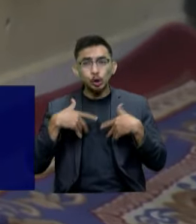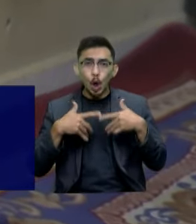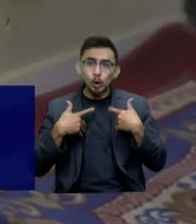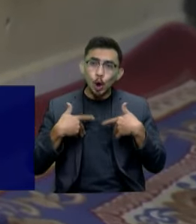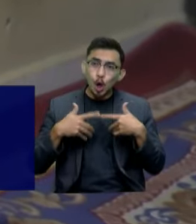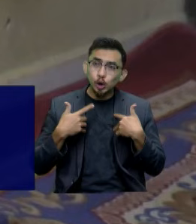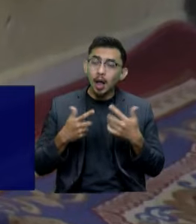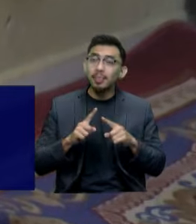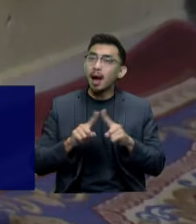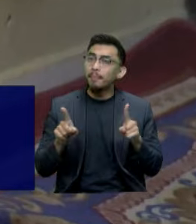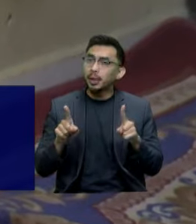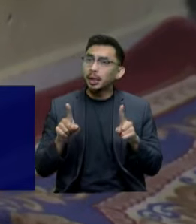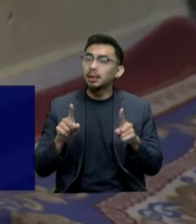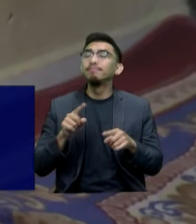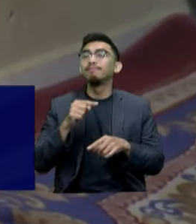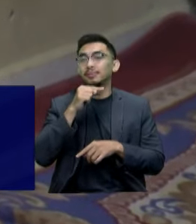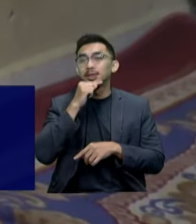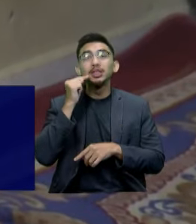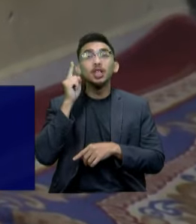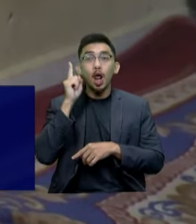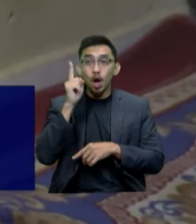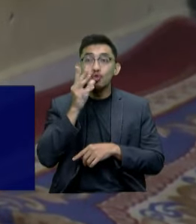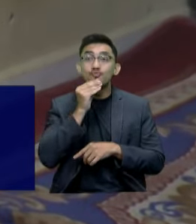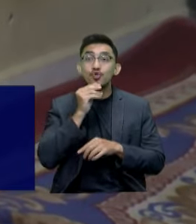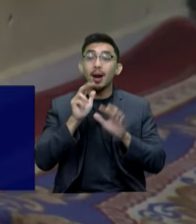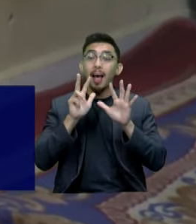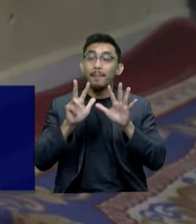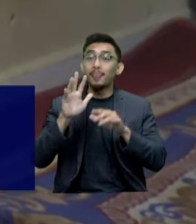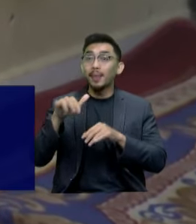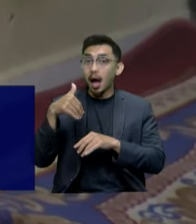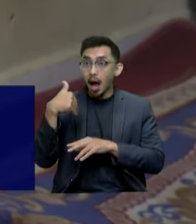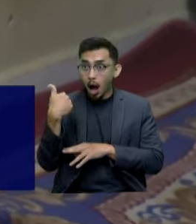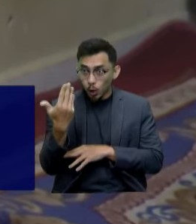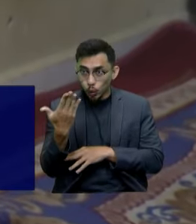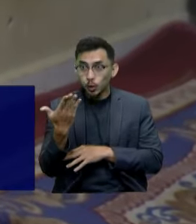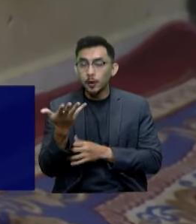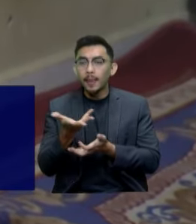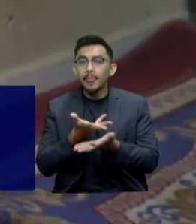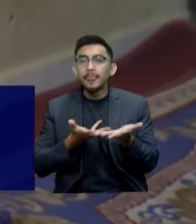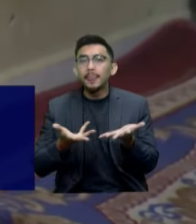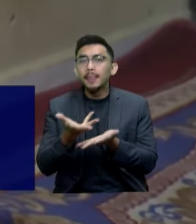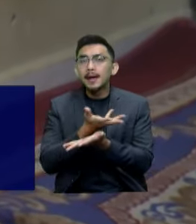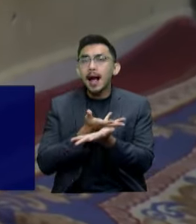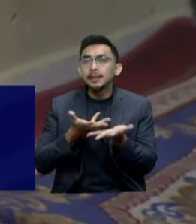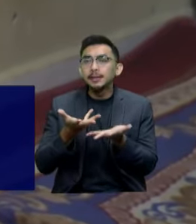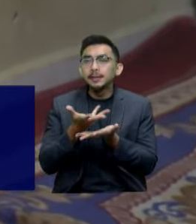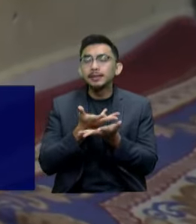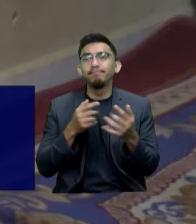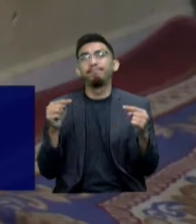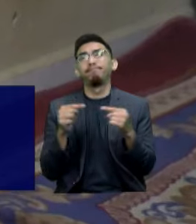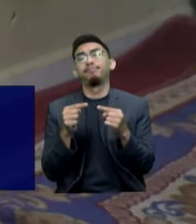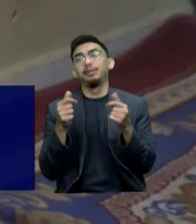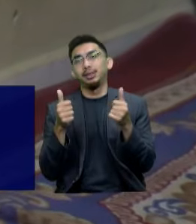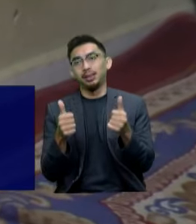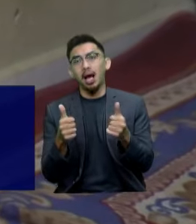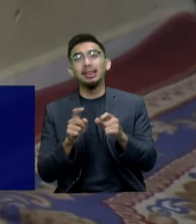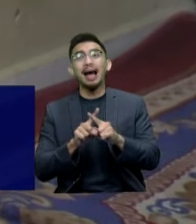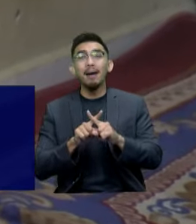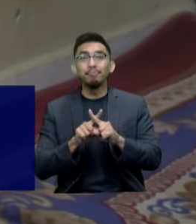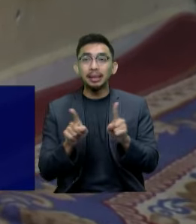bisa, lambat laun dia bakalan bisa berinteraksi gitu, nyambung. Akhirnya dengan